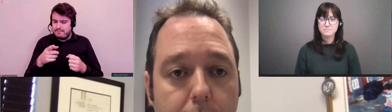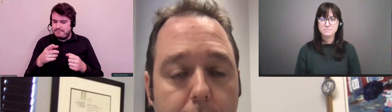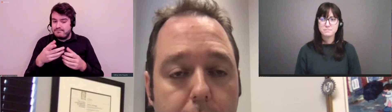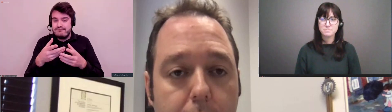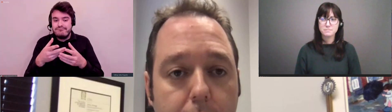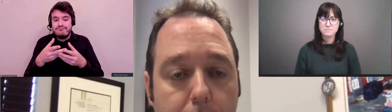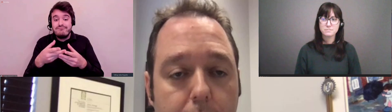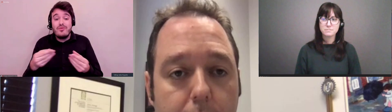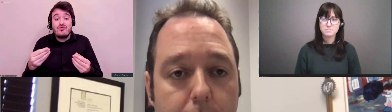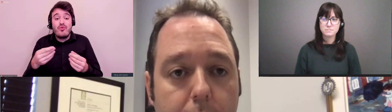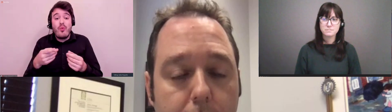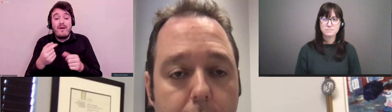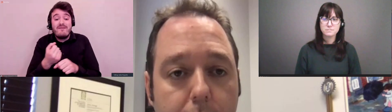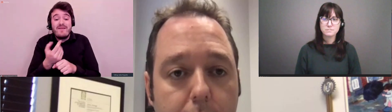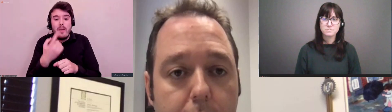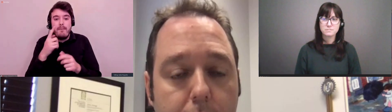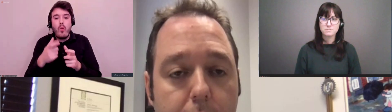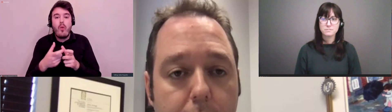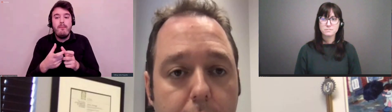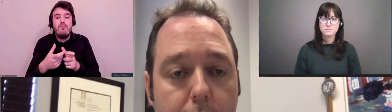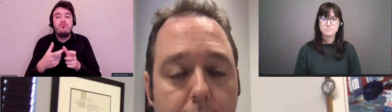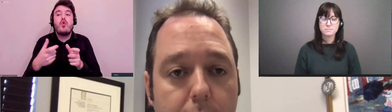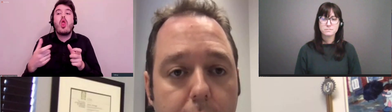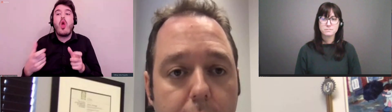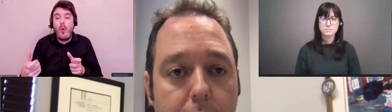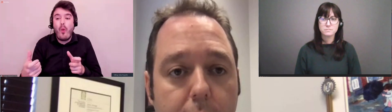s'assurer qu'on prolonge la